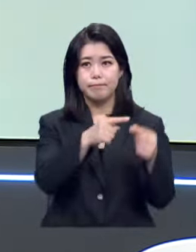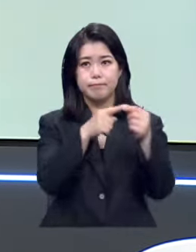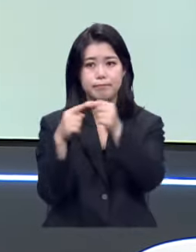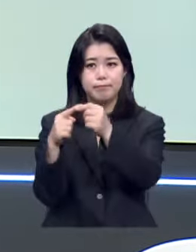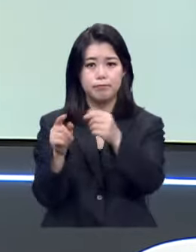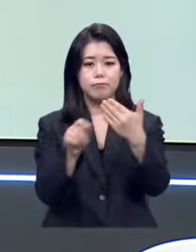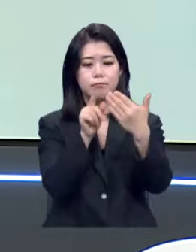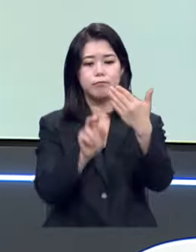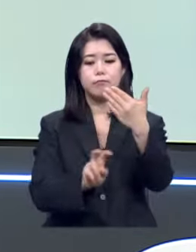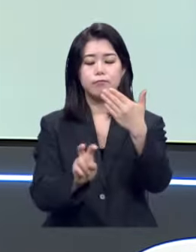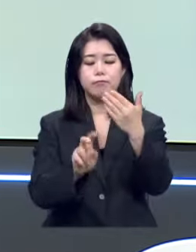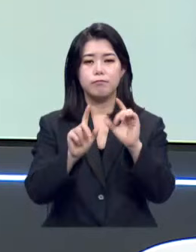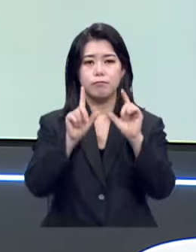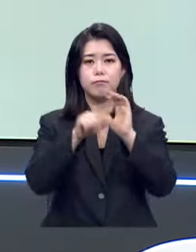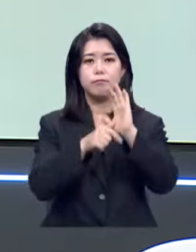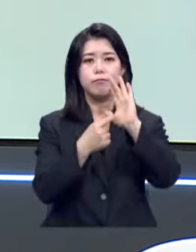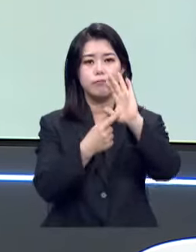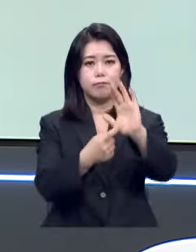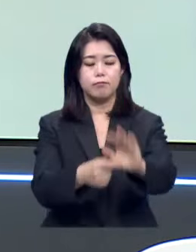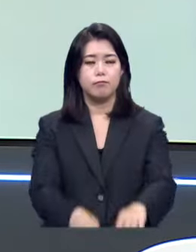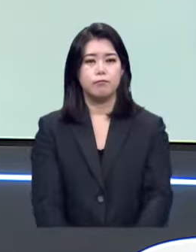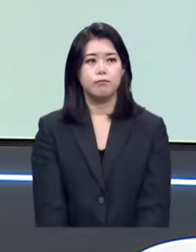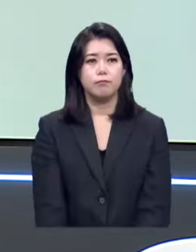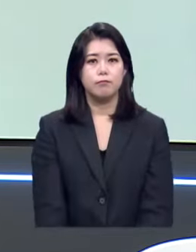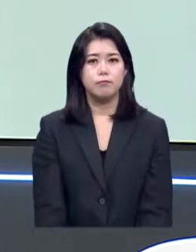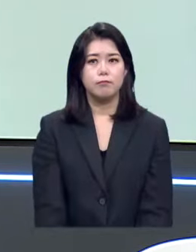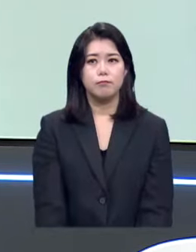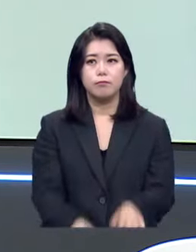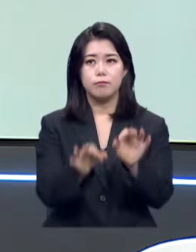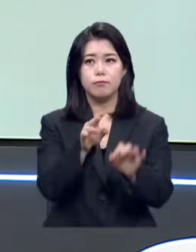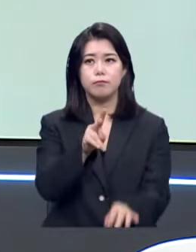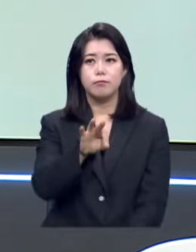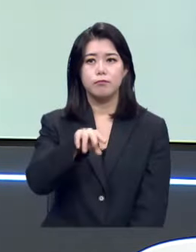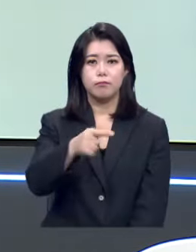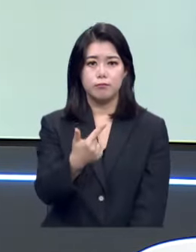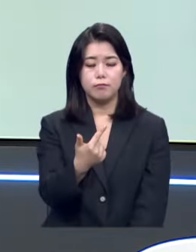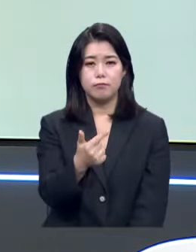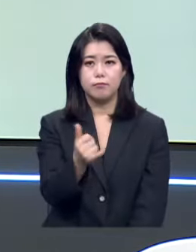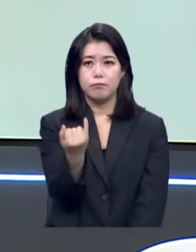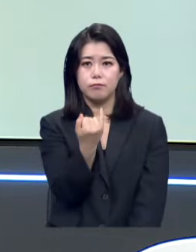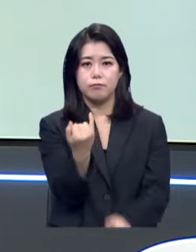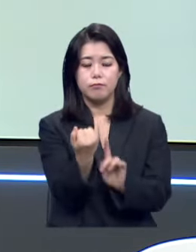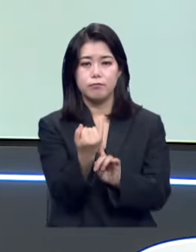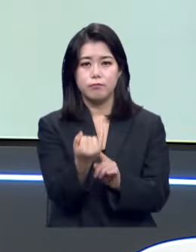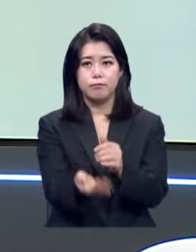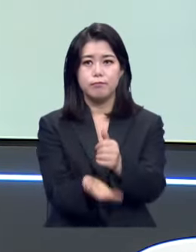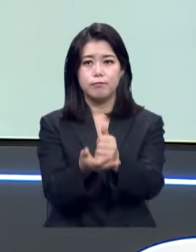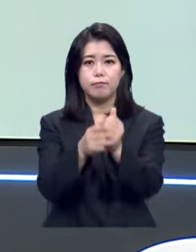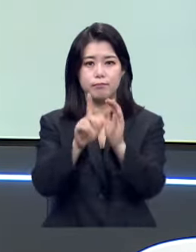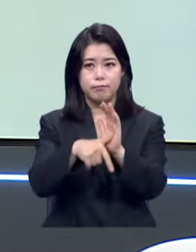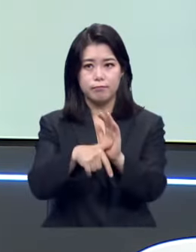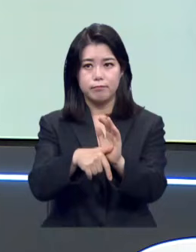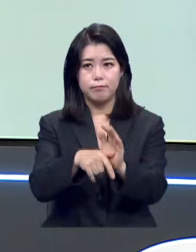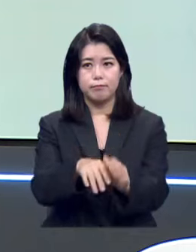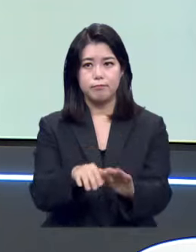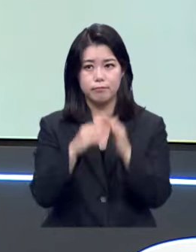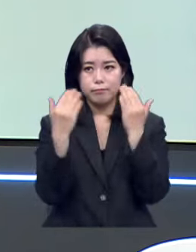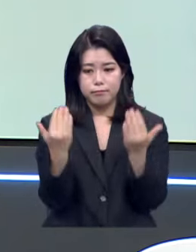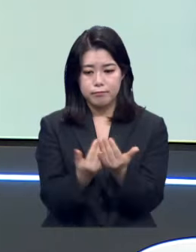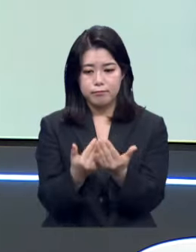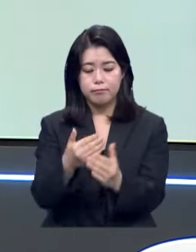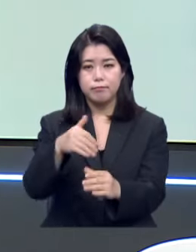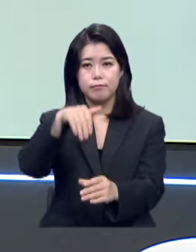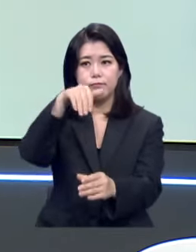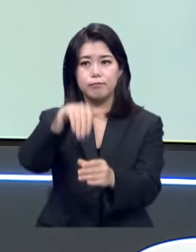9월 20일 날 올라온 글이 있었죠 김영선 후보가 그 당시에 공천 받았을 때 그때 공천이 전적으로